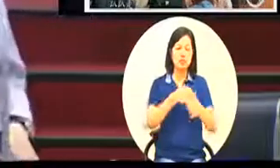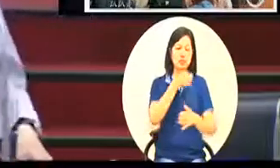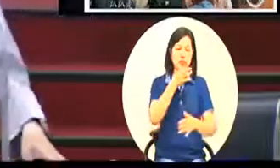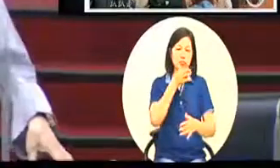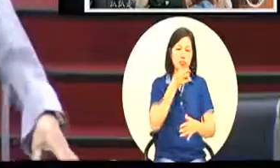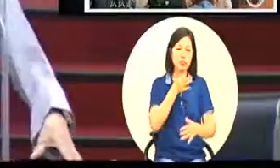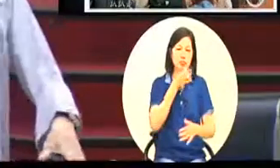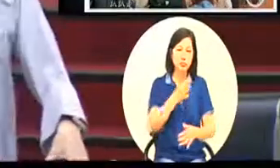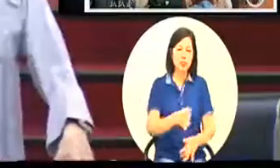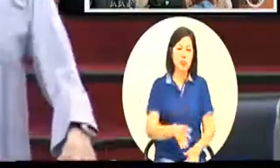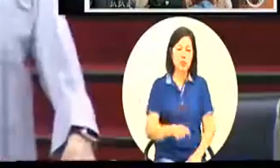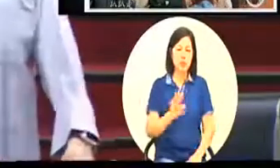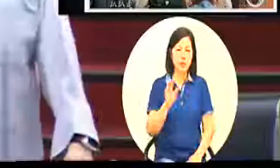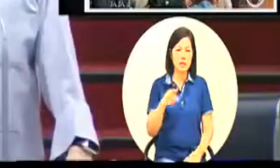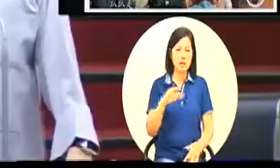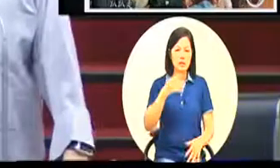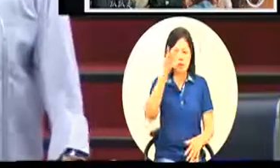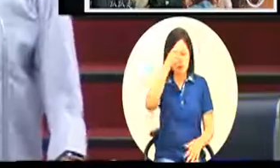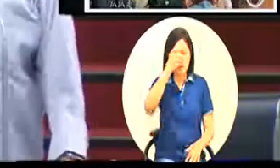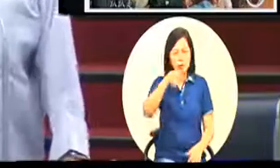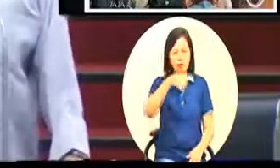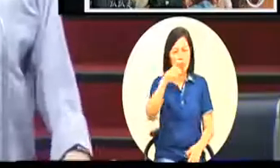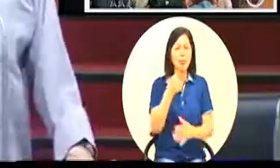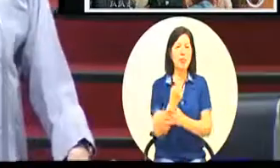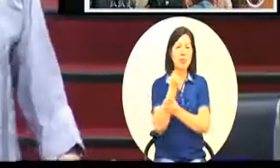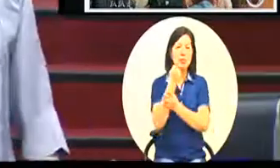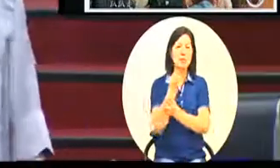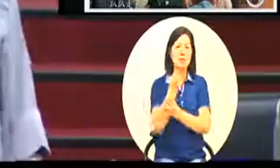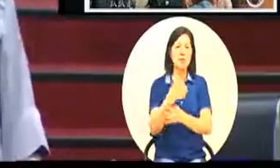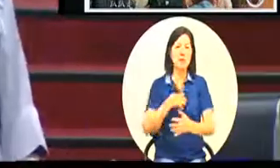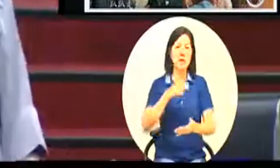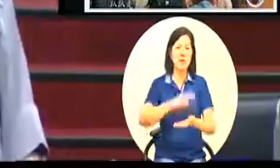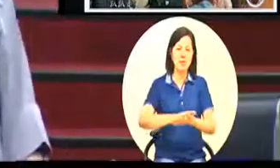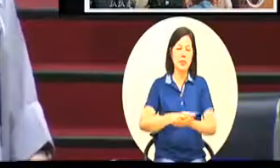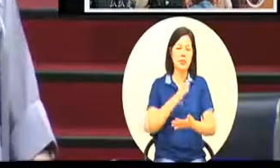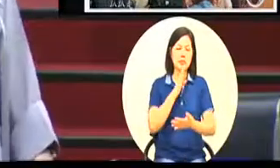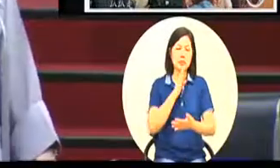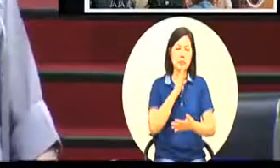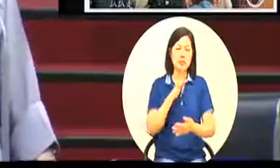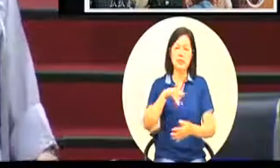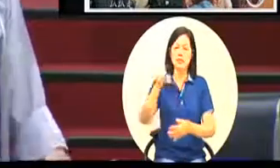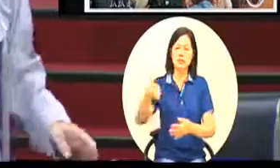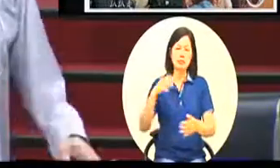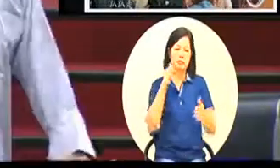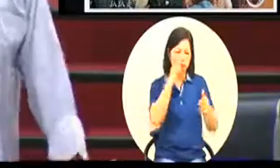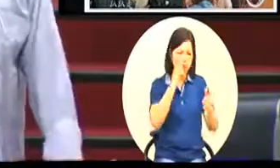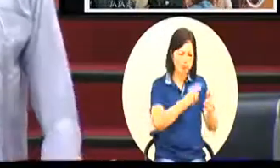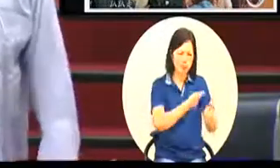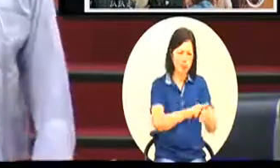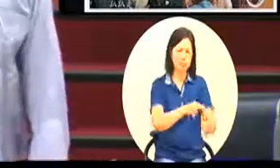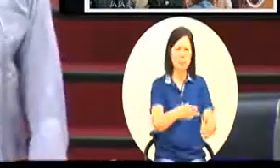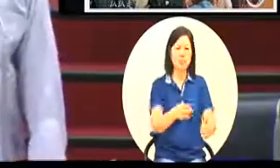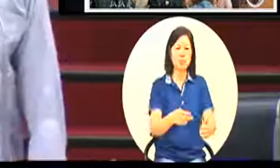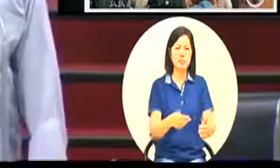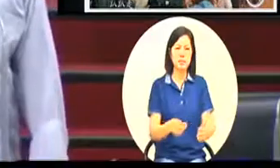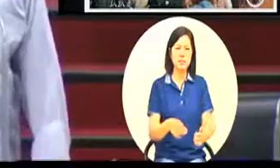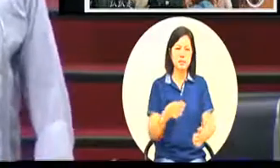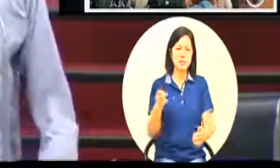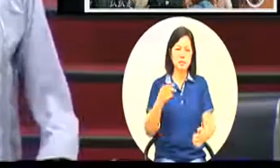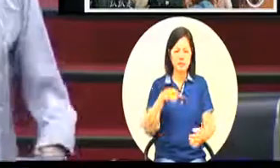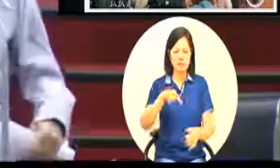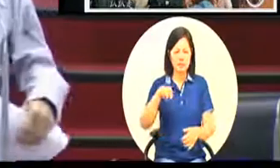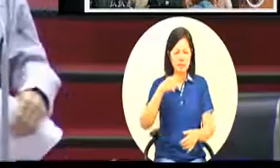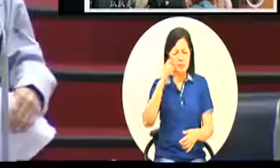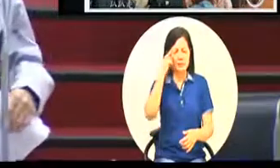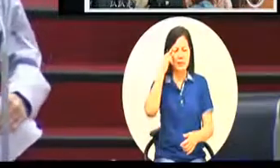是阿扁总统的死忠的支持者，伊唔甘阿扁总统封陷害嘛。所以对待阿扁总